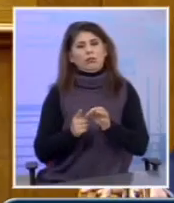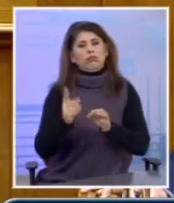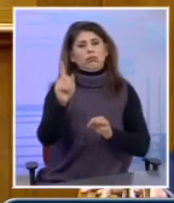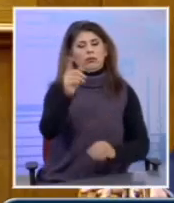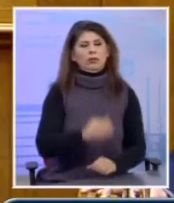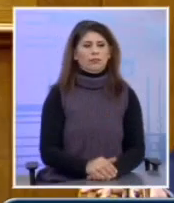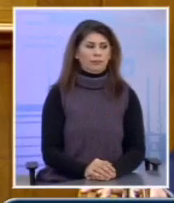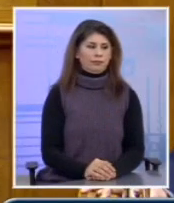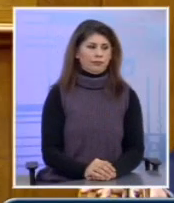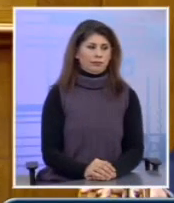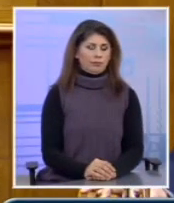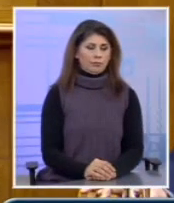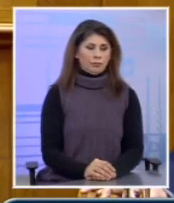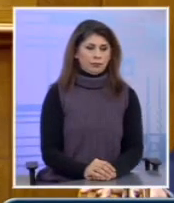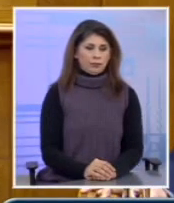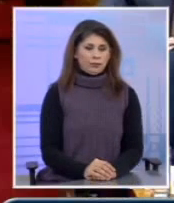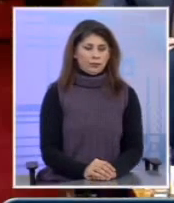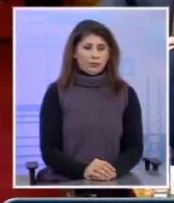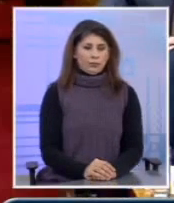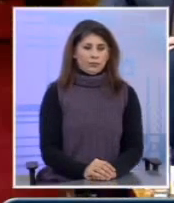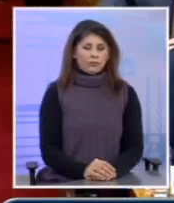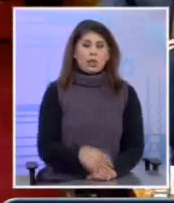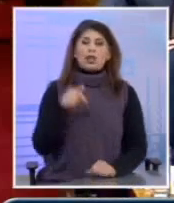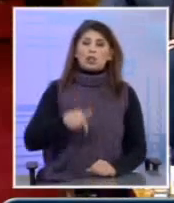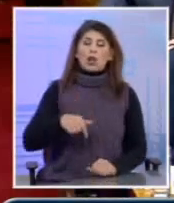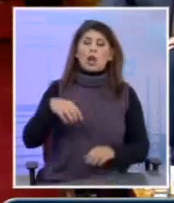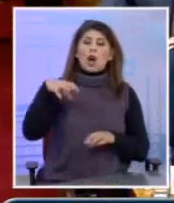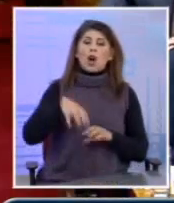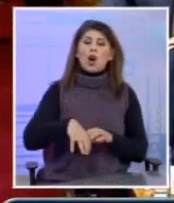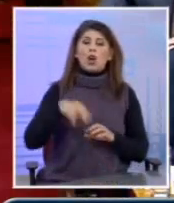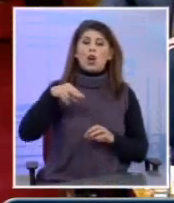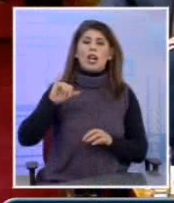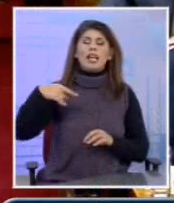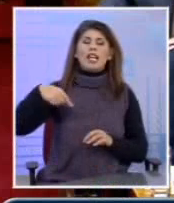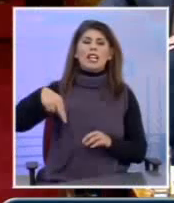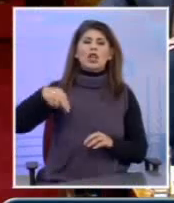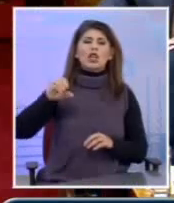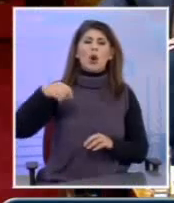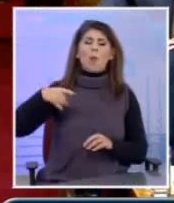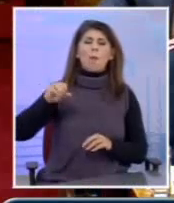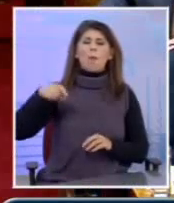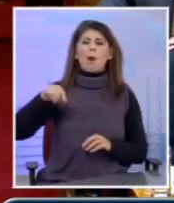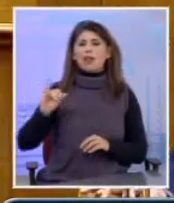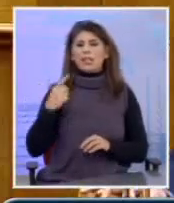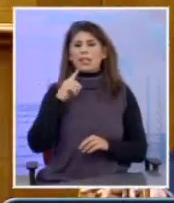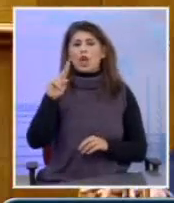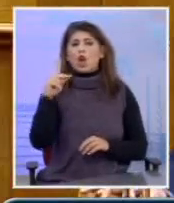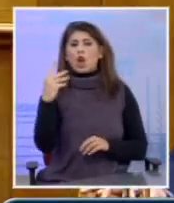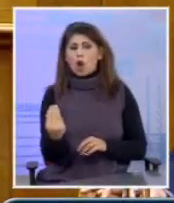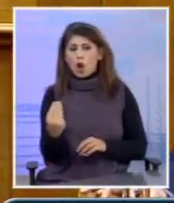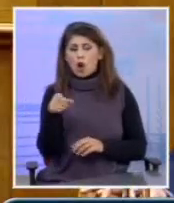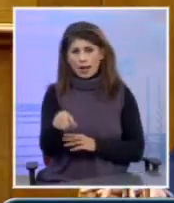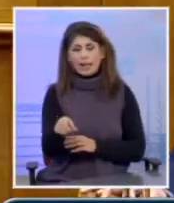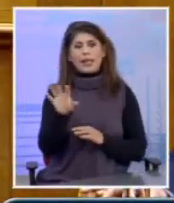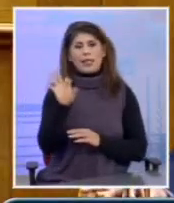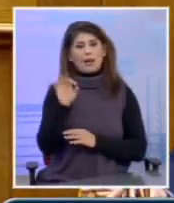Τώρα, ο χώρος το Λινοπότη στην ΚΟ, που έχει επιλεγεί, είναι ένας χώρος